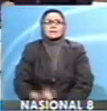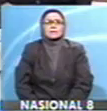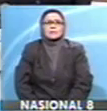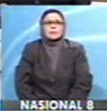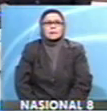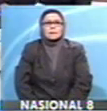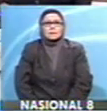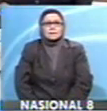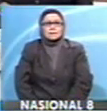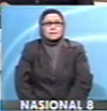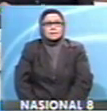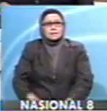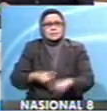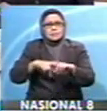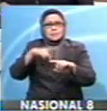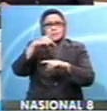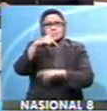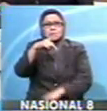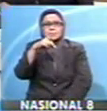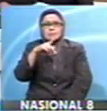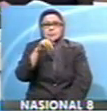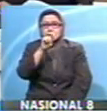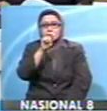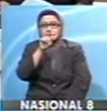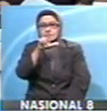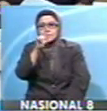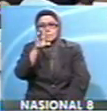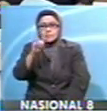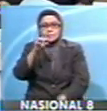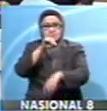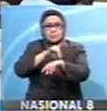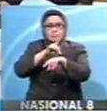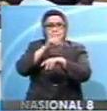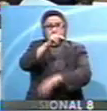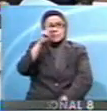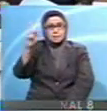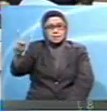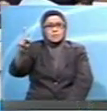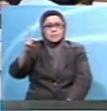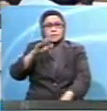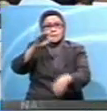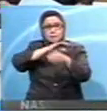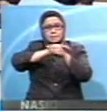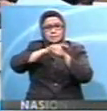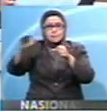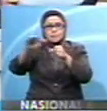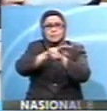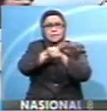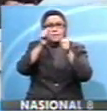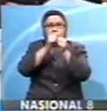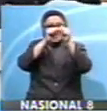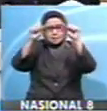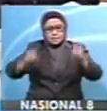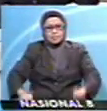disiplin pangkalan tentera laut diraja Malaysia Kota Kinabalu di Teluk sepanggar akan dilengkapi sistem pertahanan udara yang canggih bagi